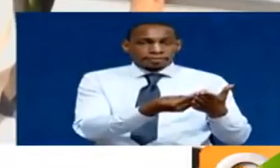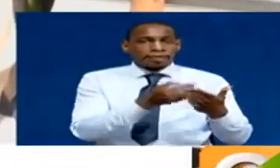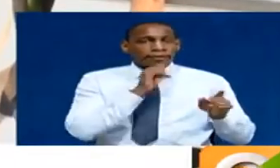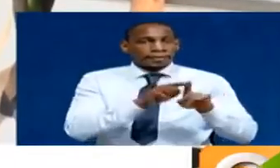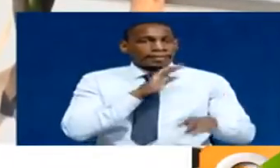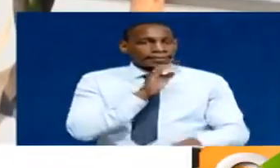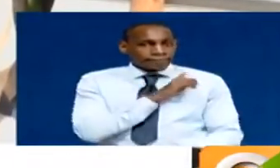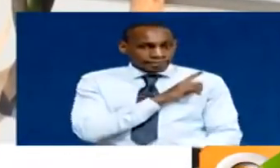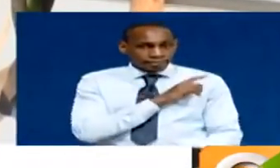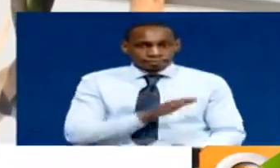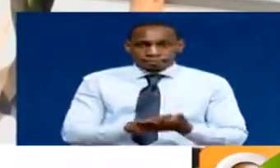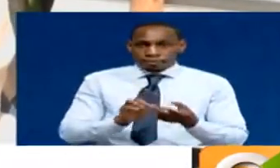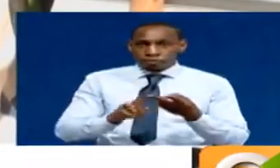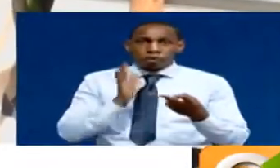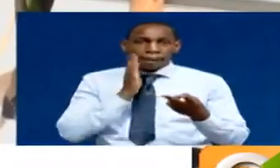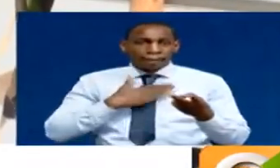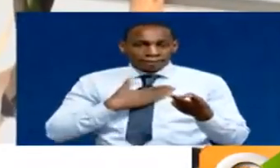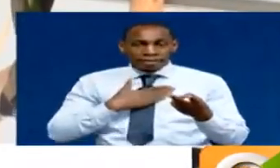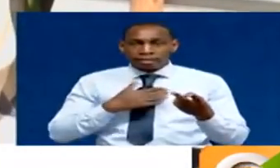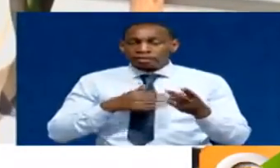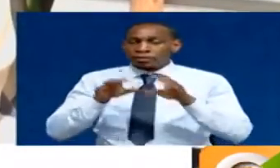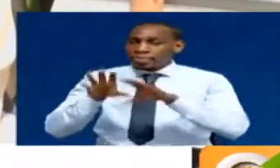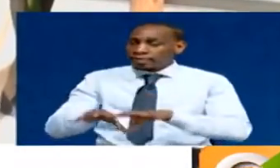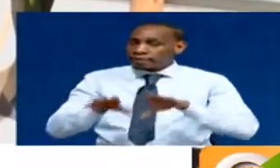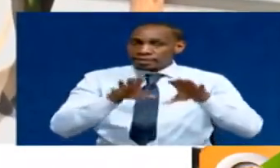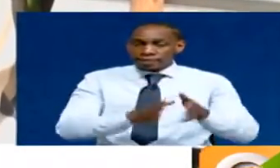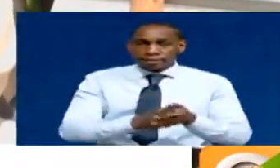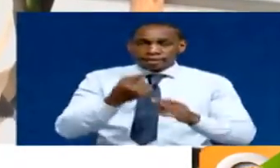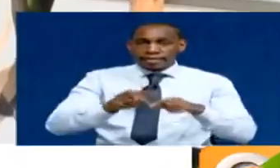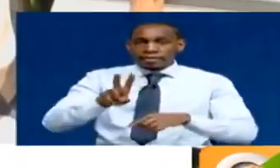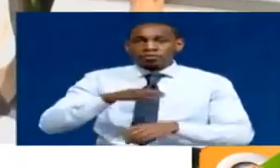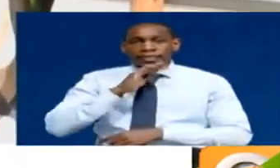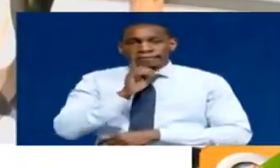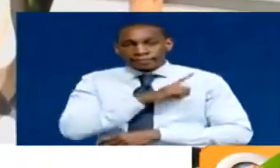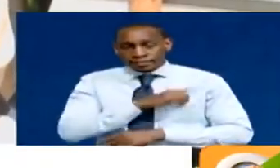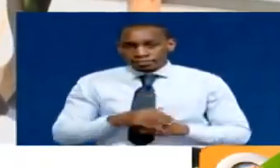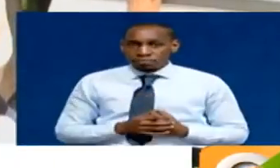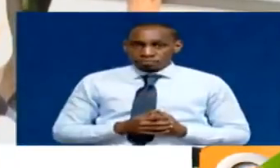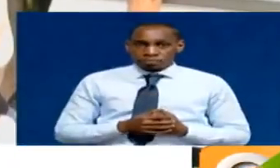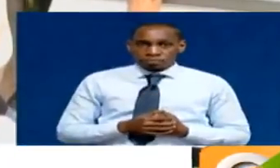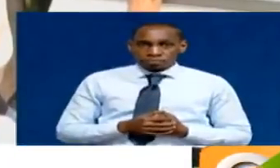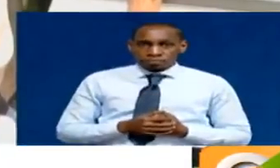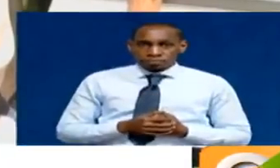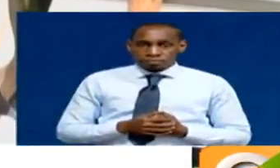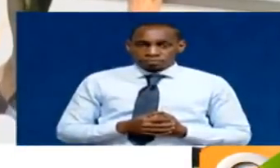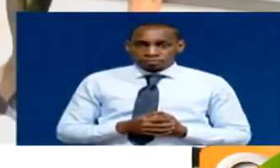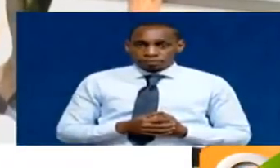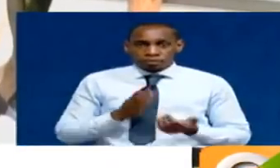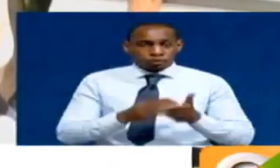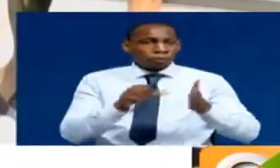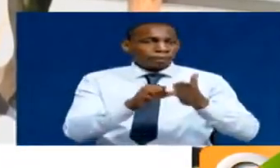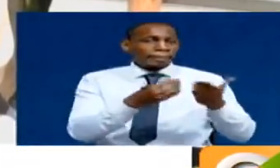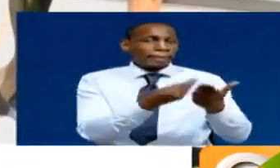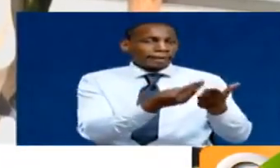Akaaga. Mama yangu tukasumbuka na yeye miaka mbili akaaga. Hiyo ni lamu ya pesa, tunasumbuka na